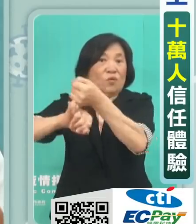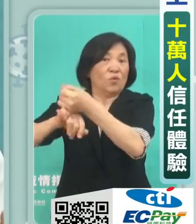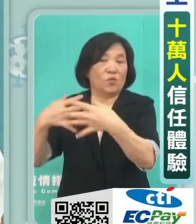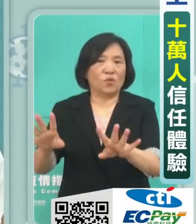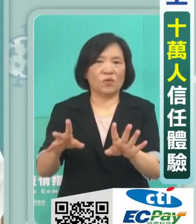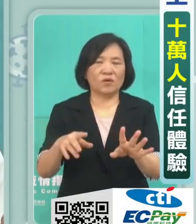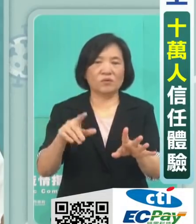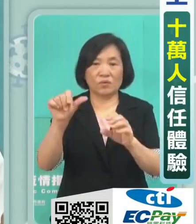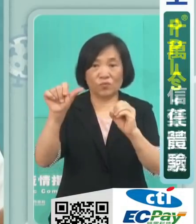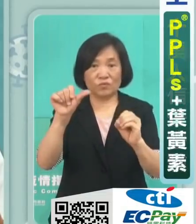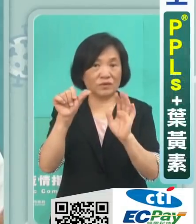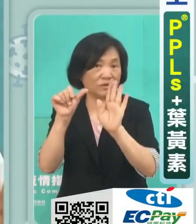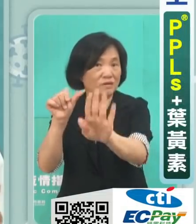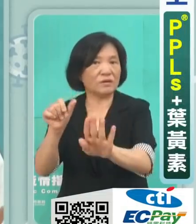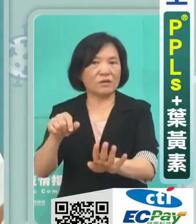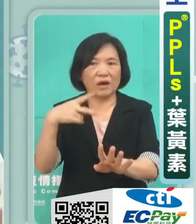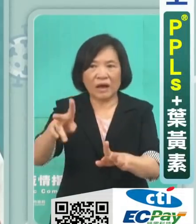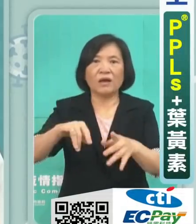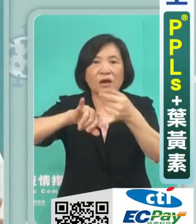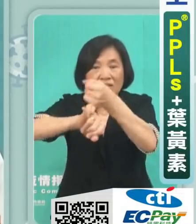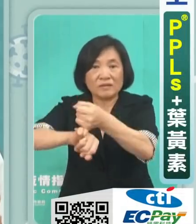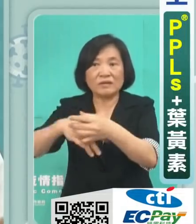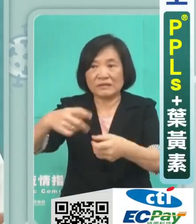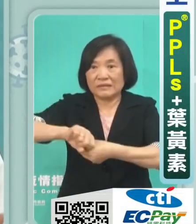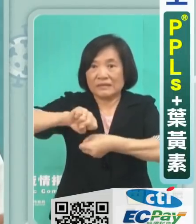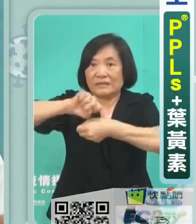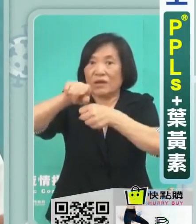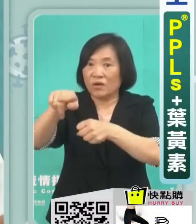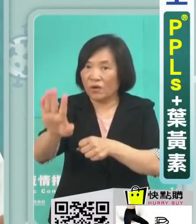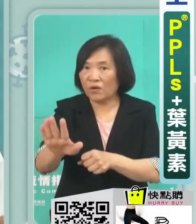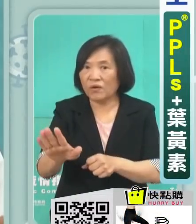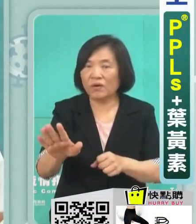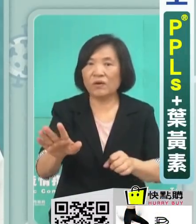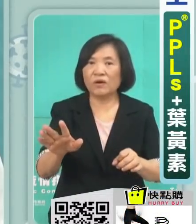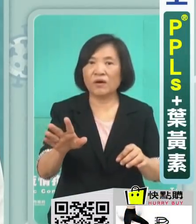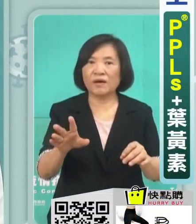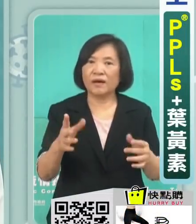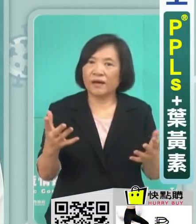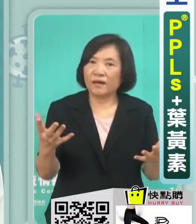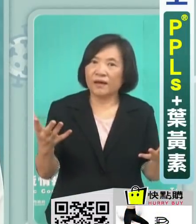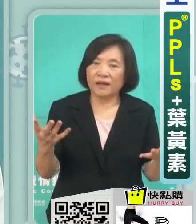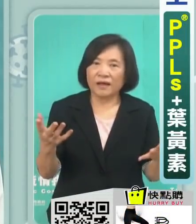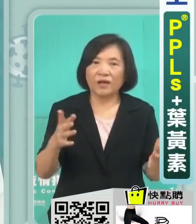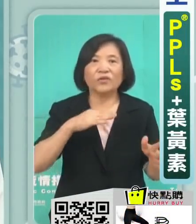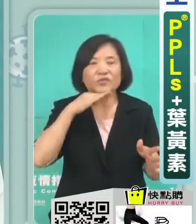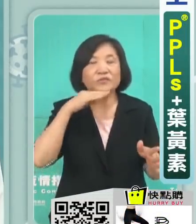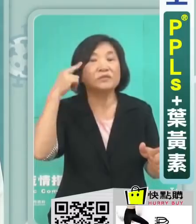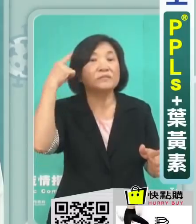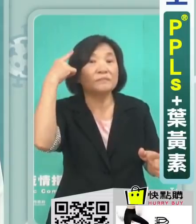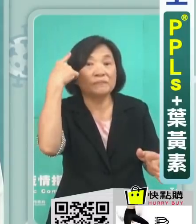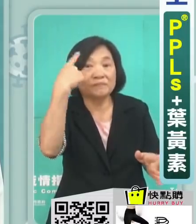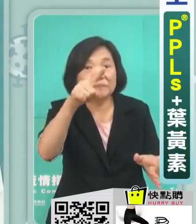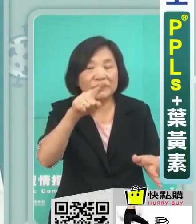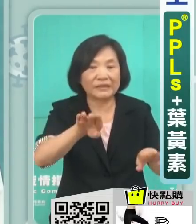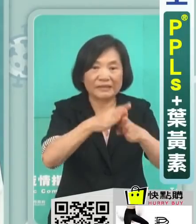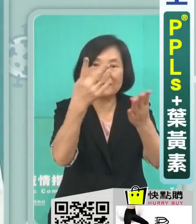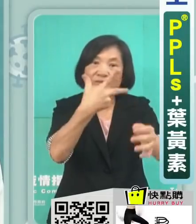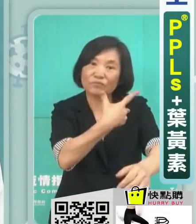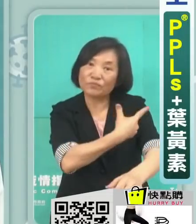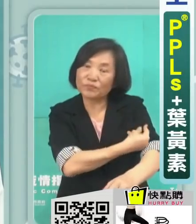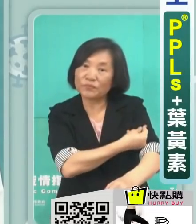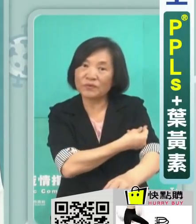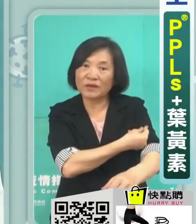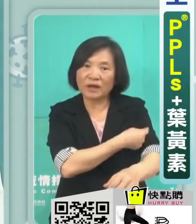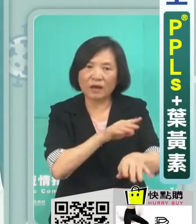以五点过后还有陆续增加的情况，所以当隔天那开始接种，